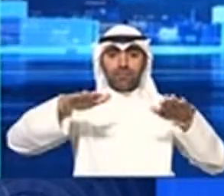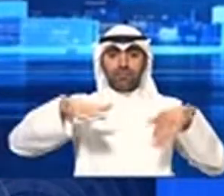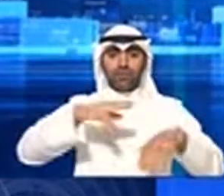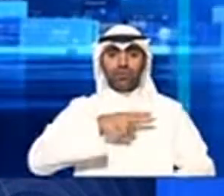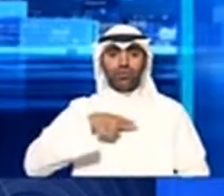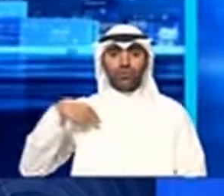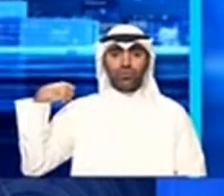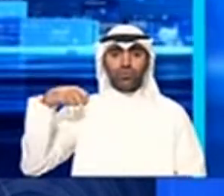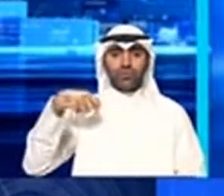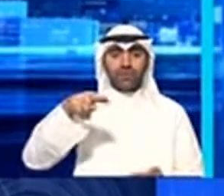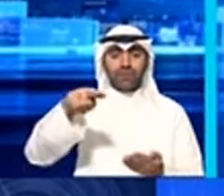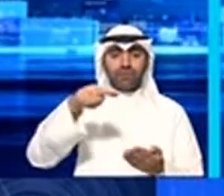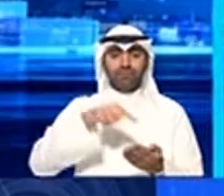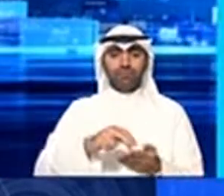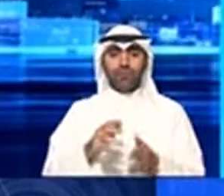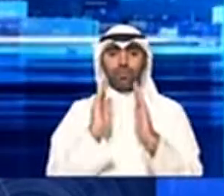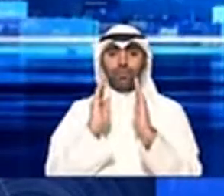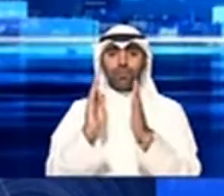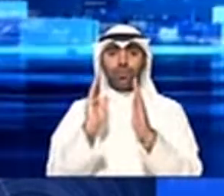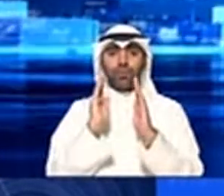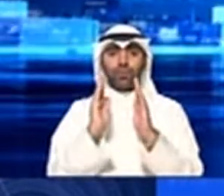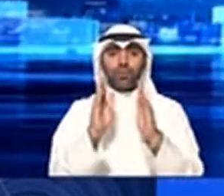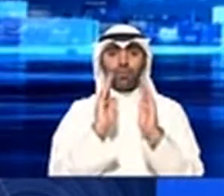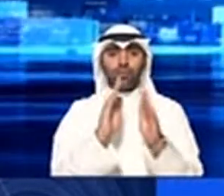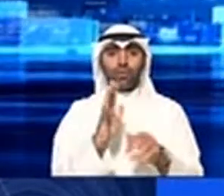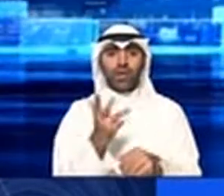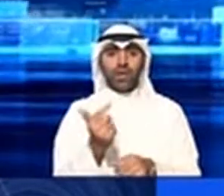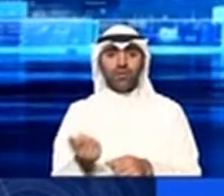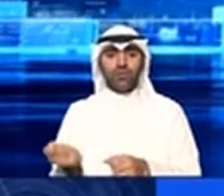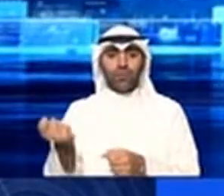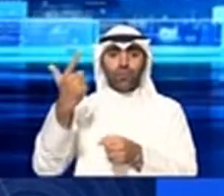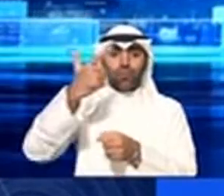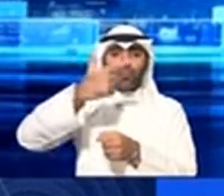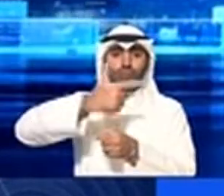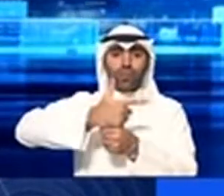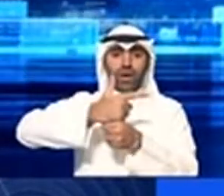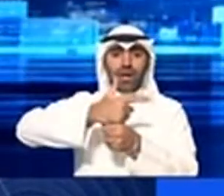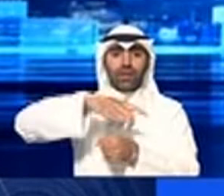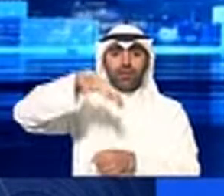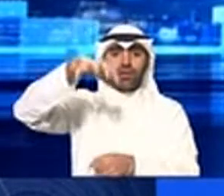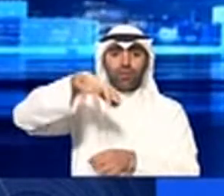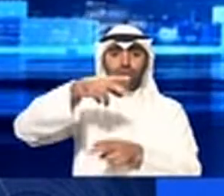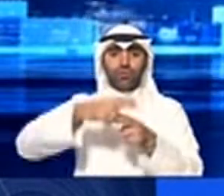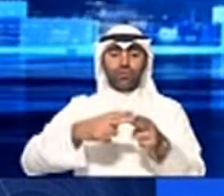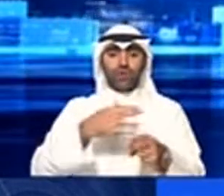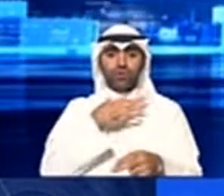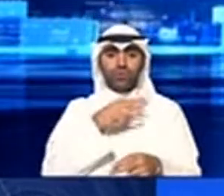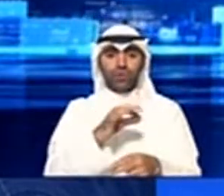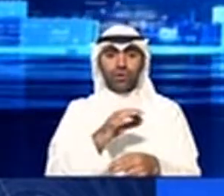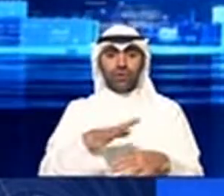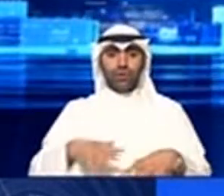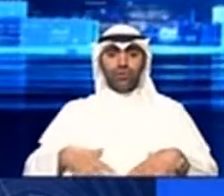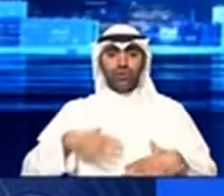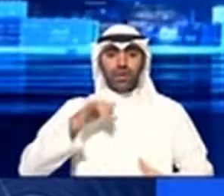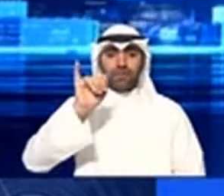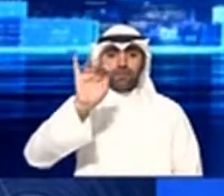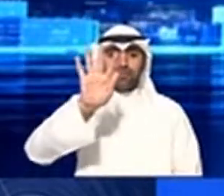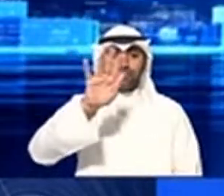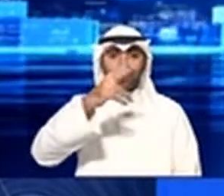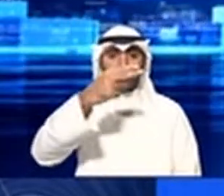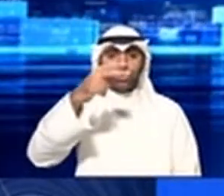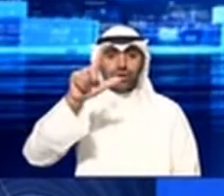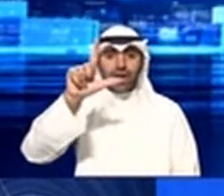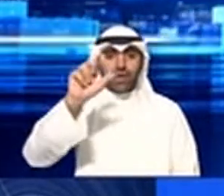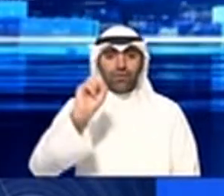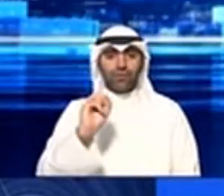خالص تهانيه بمناسبة تزكية سموه حفظه الله لسمو الشيخ مشعل الأحمد الجابر الصباح